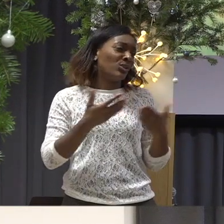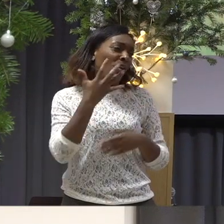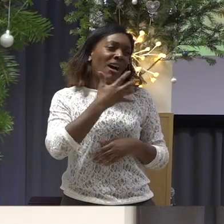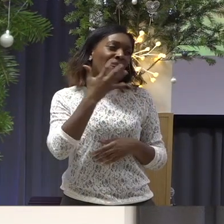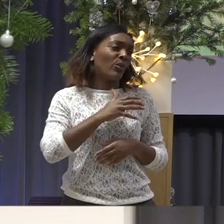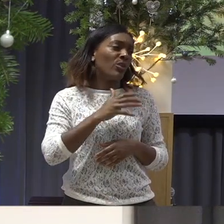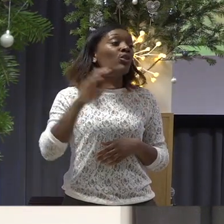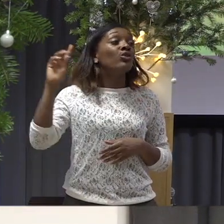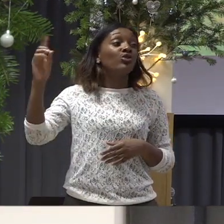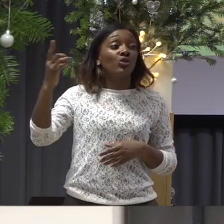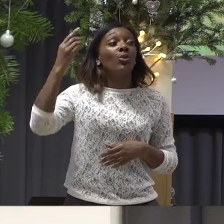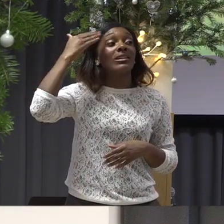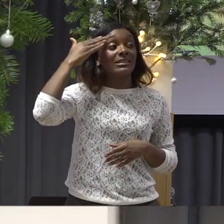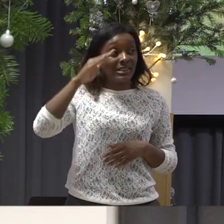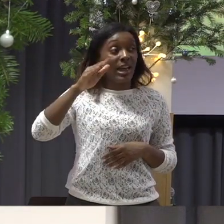important de